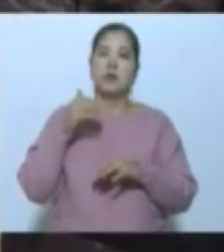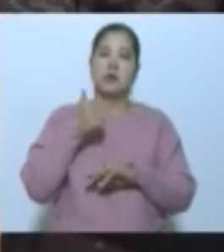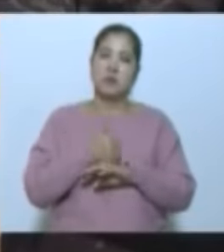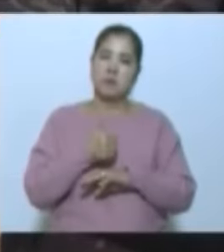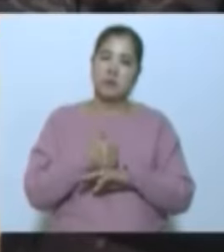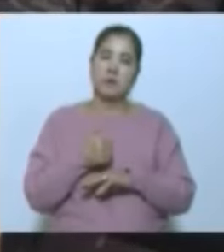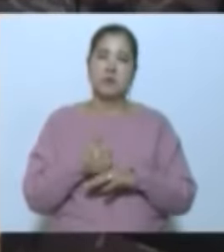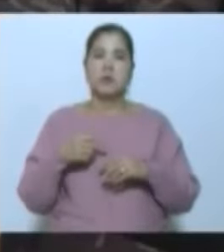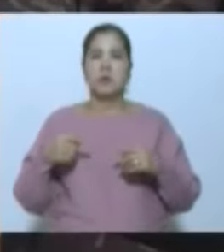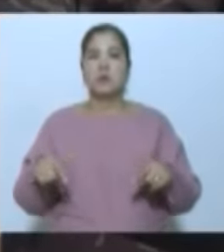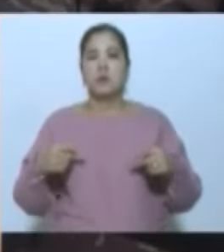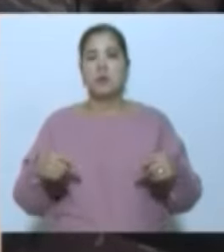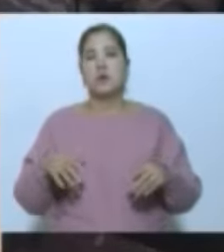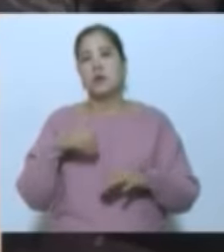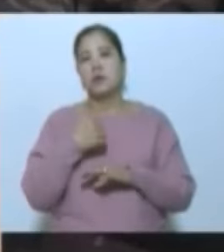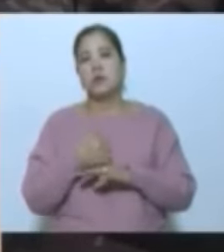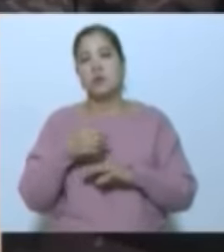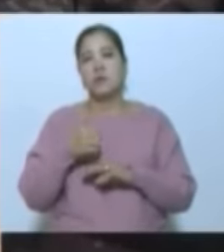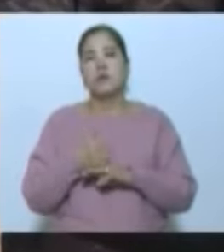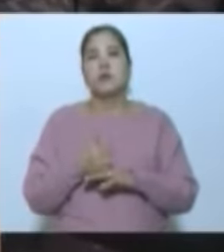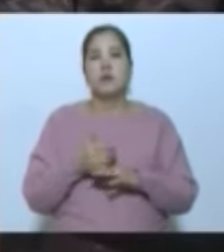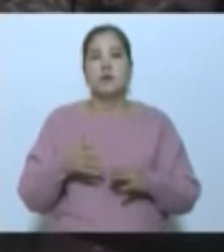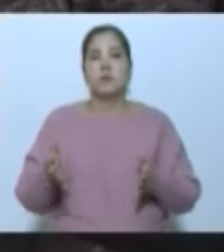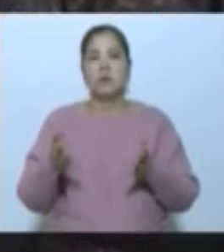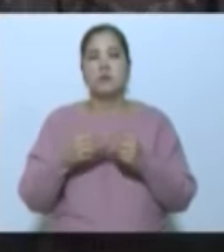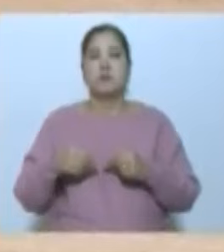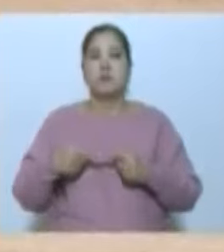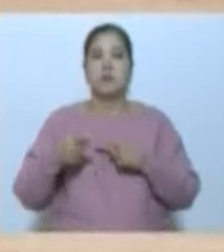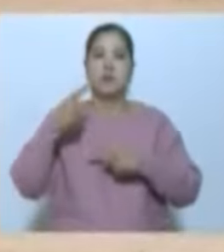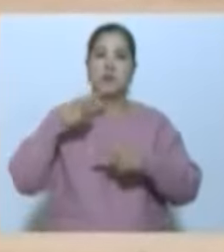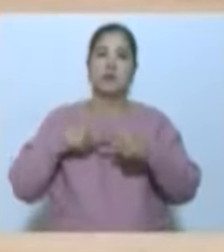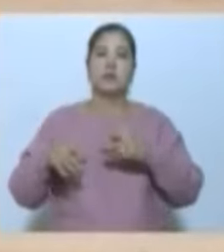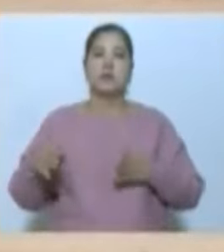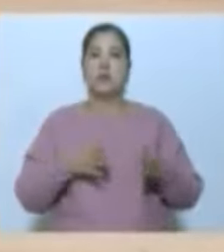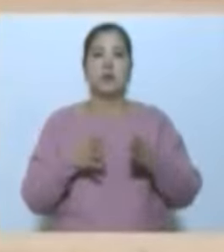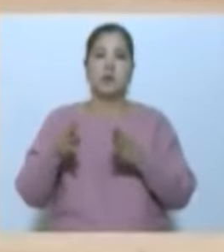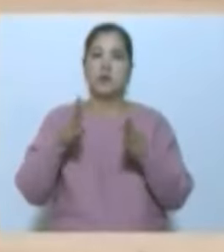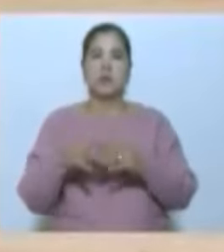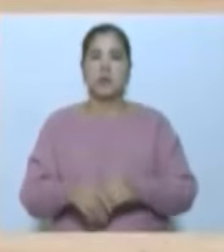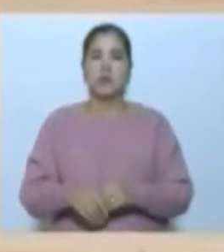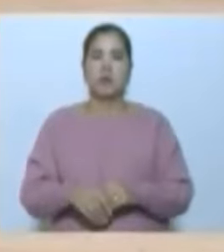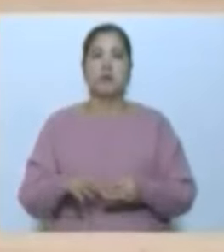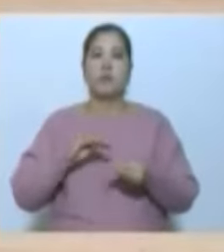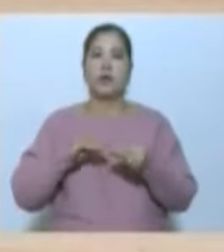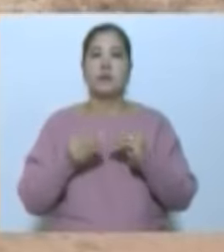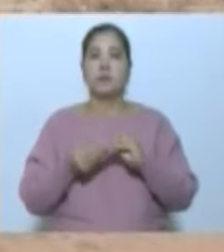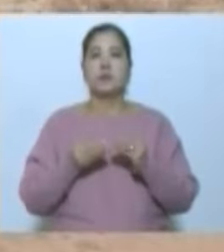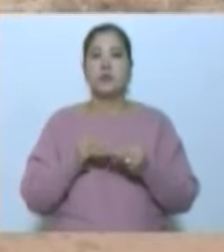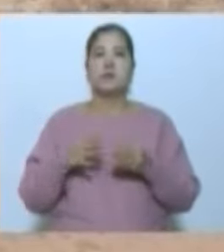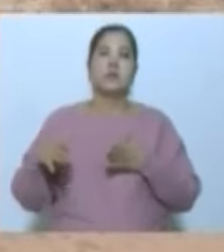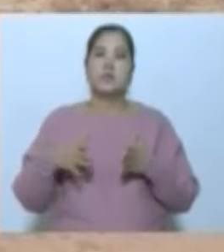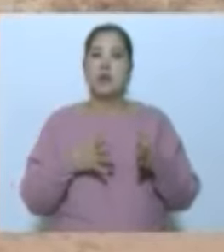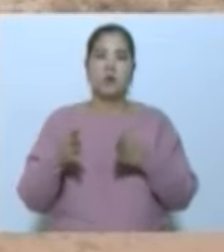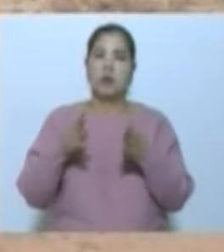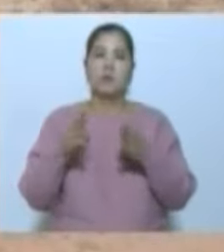руководство месторождения. Главное, верните дорогу в прежнее состояние. В селе также есть проблема с внутрипоселковыми дорогами.